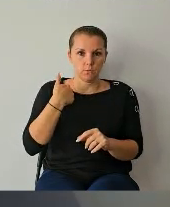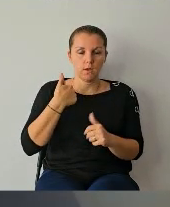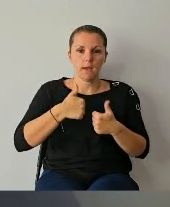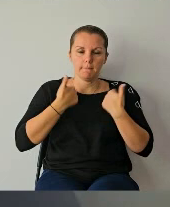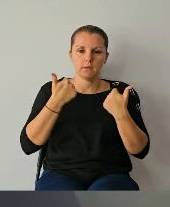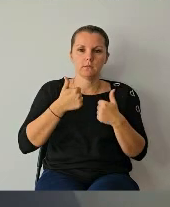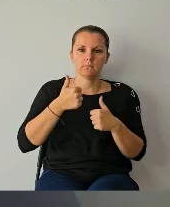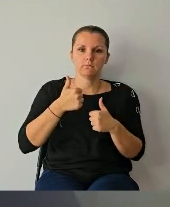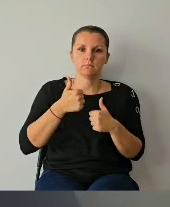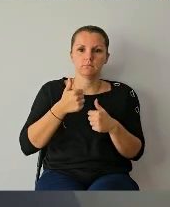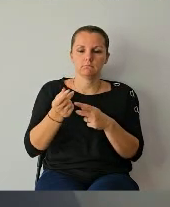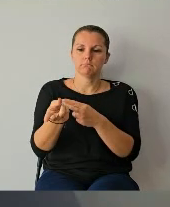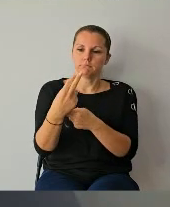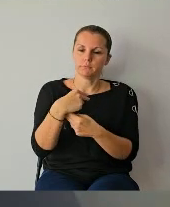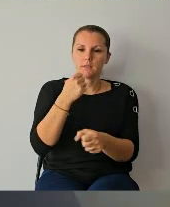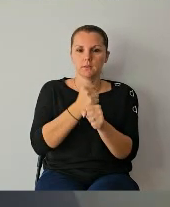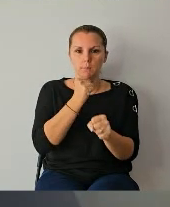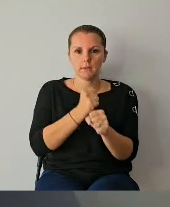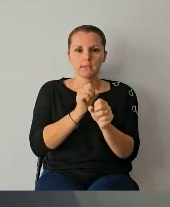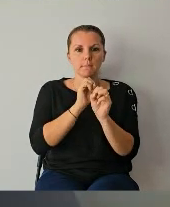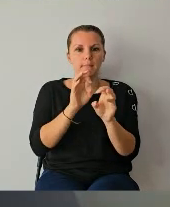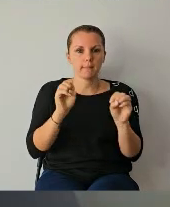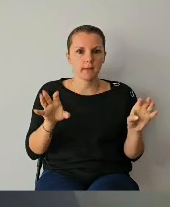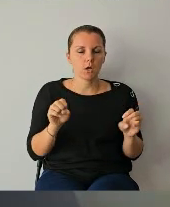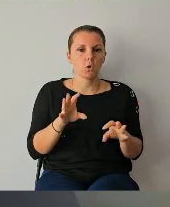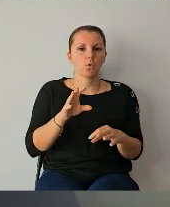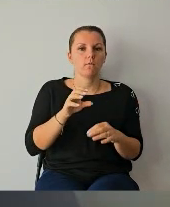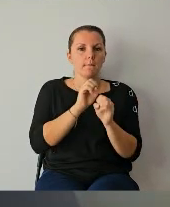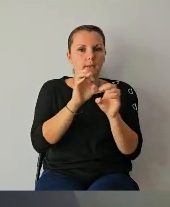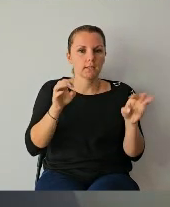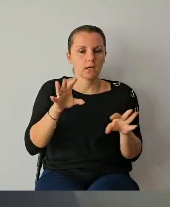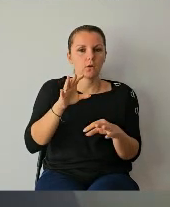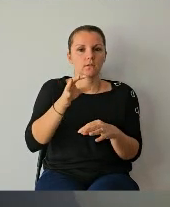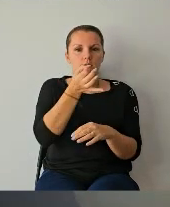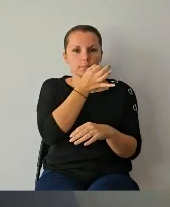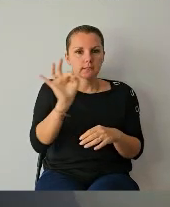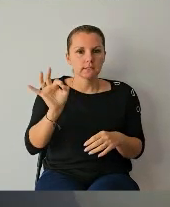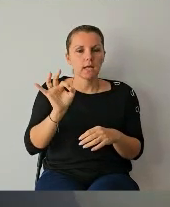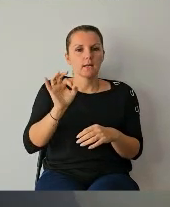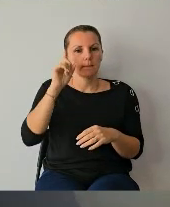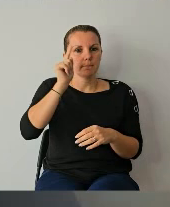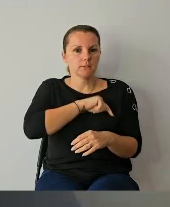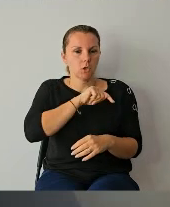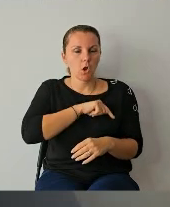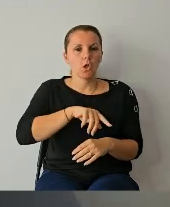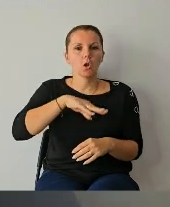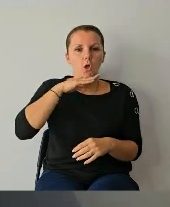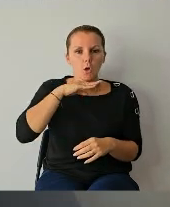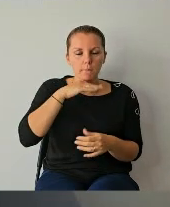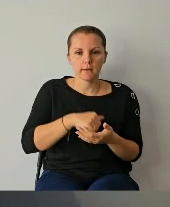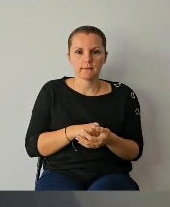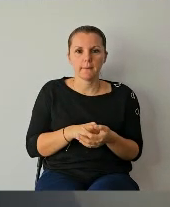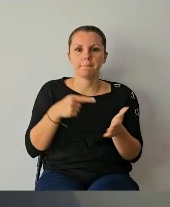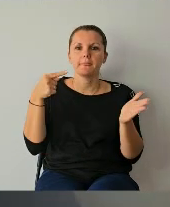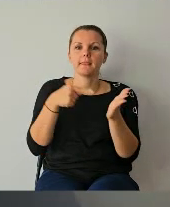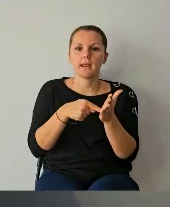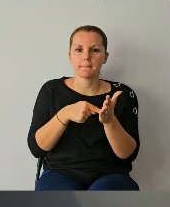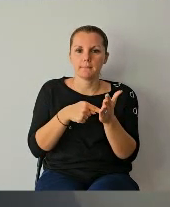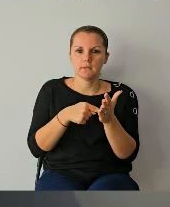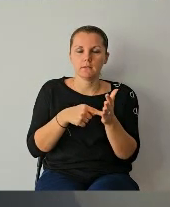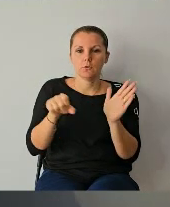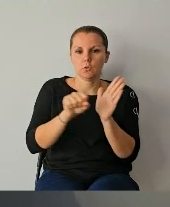zatrudnić nauczycieli pedagogów, pedagogów specjalnych, psychologów, logopedów. Termin realizacji zaleceń był do